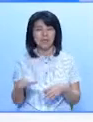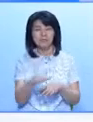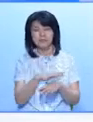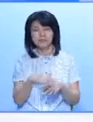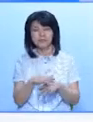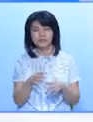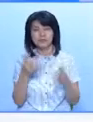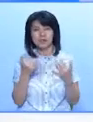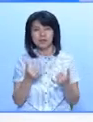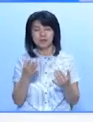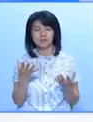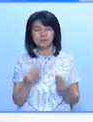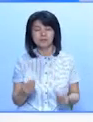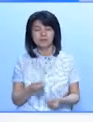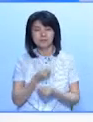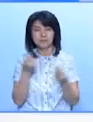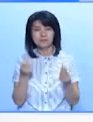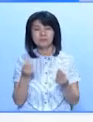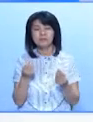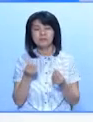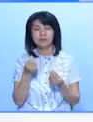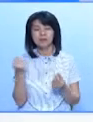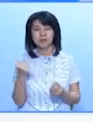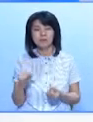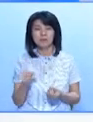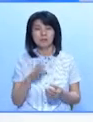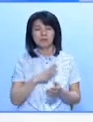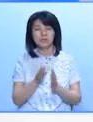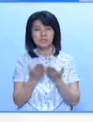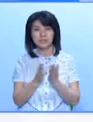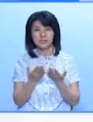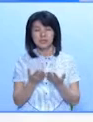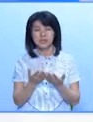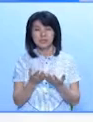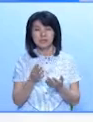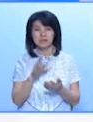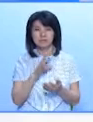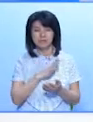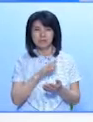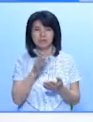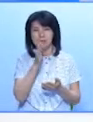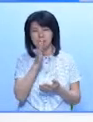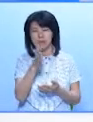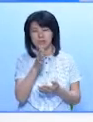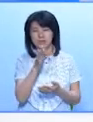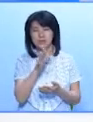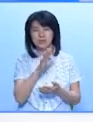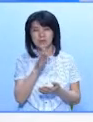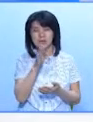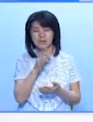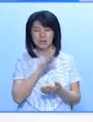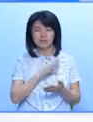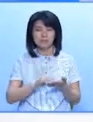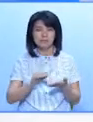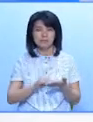В преддверии Дня Победы в свет вышла книга «Победители». На создание труда ушло порядка 5 лет. Первым собранный по крупицам материал увидел